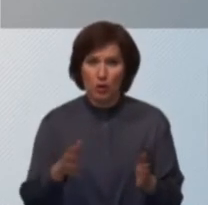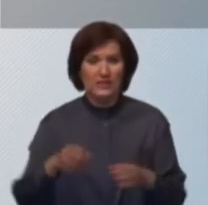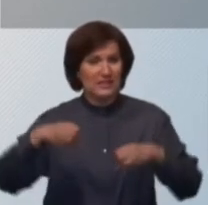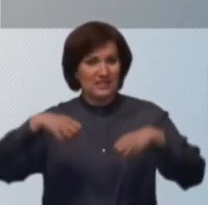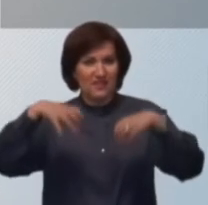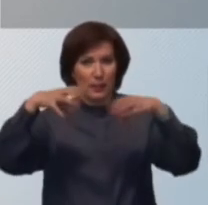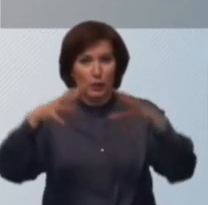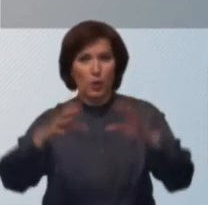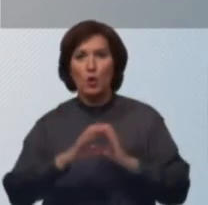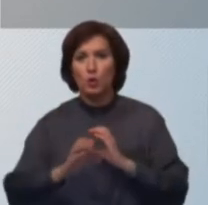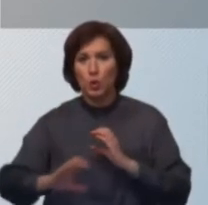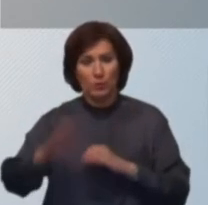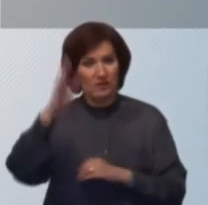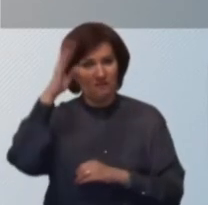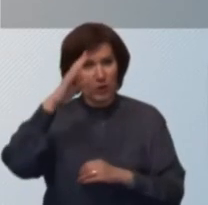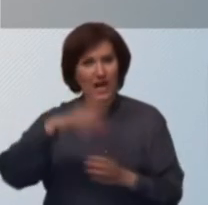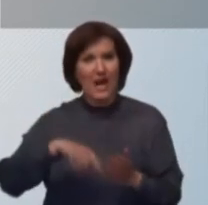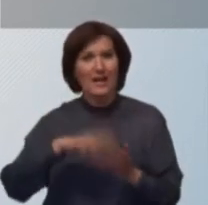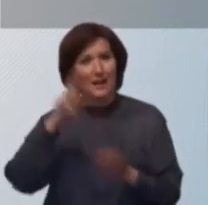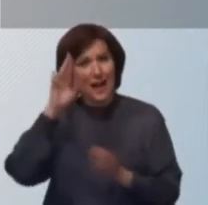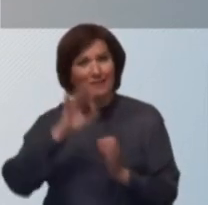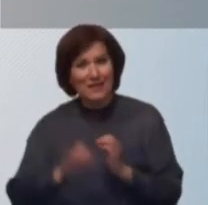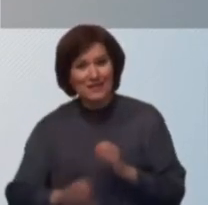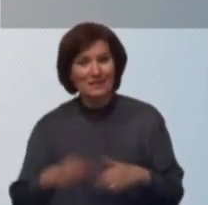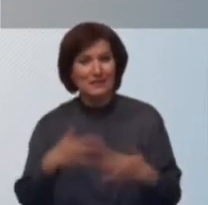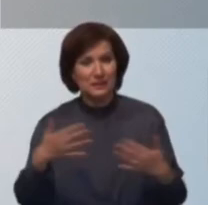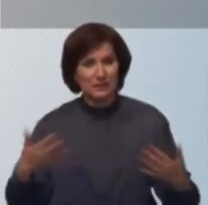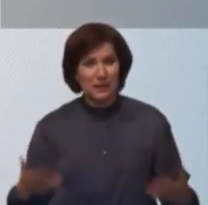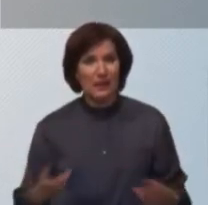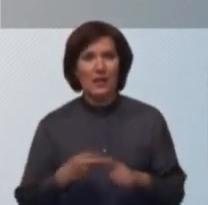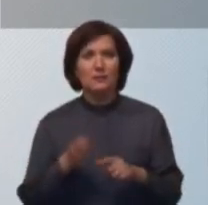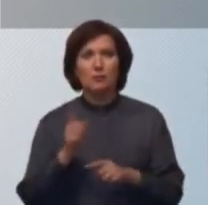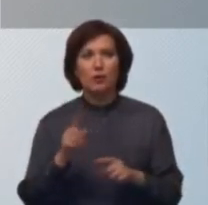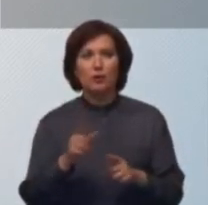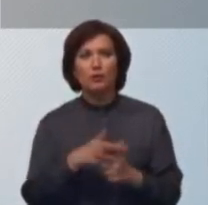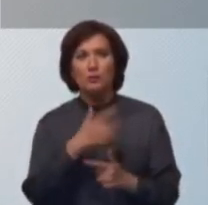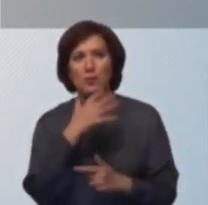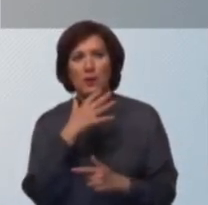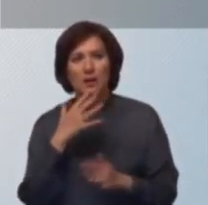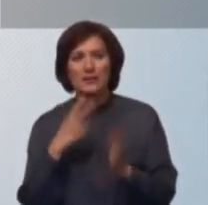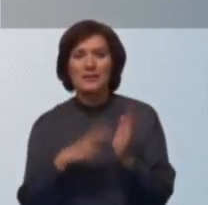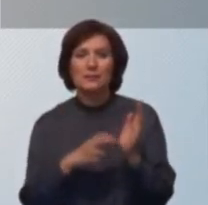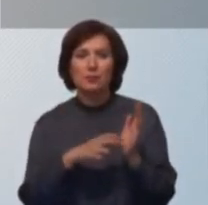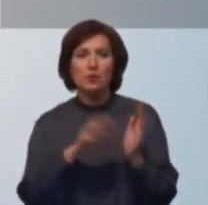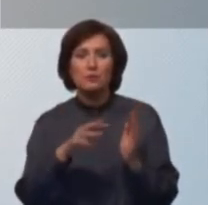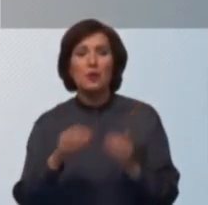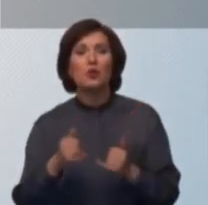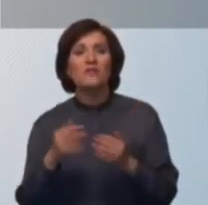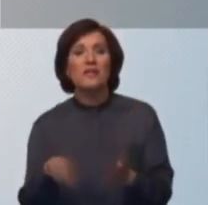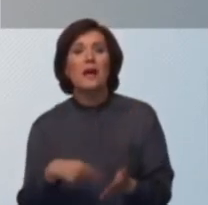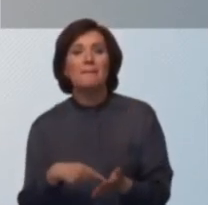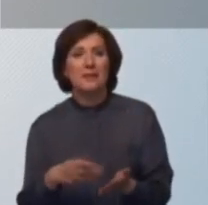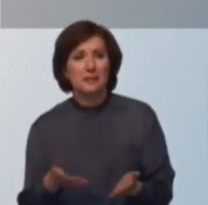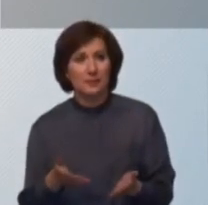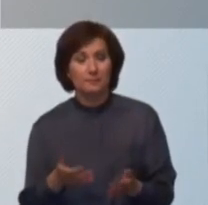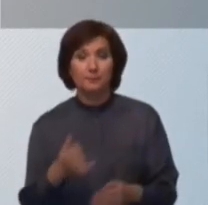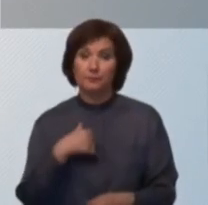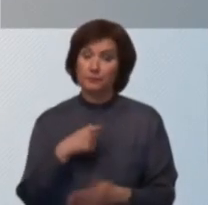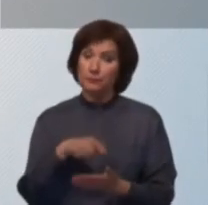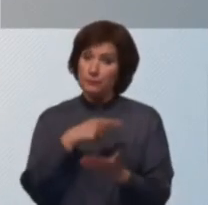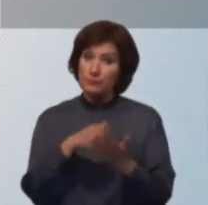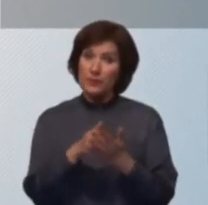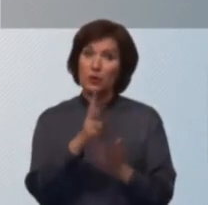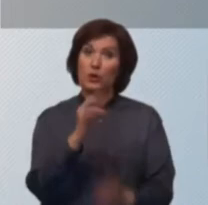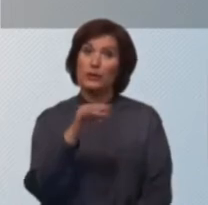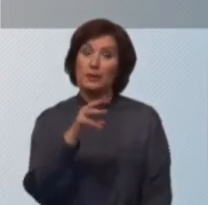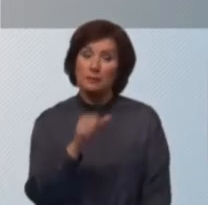світло, труби, вода, каналізація і так далі. І це про те, що чи багато 700 мільйонів для міста. В мене питання до Віталія